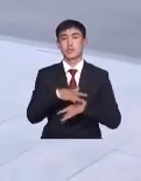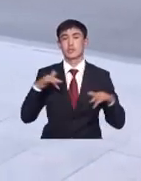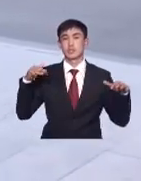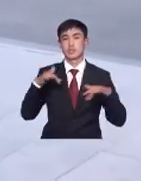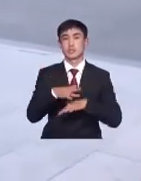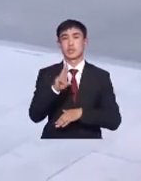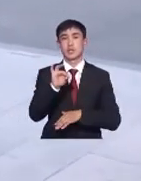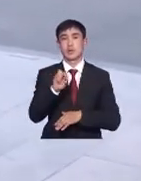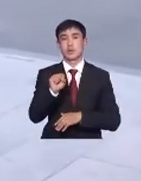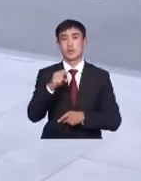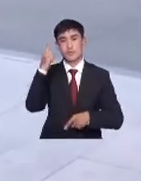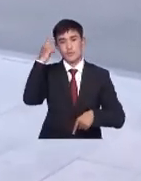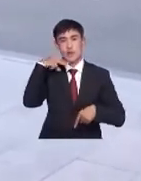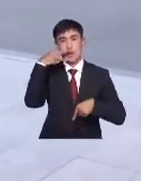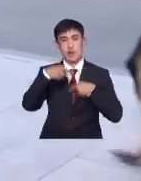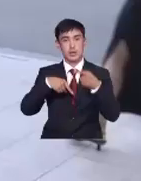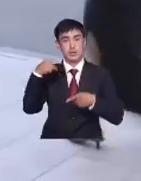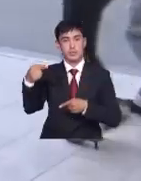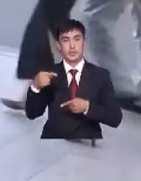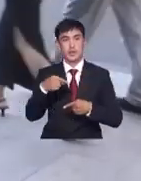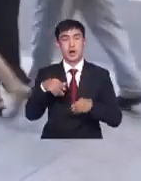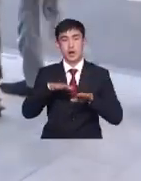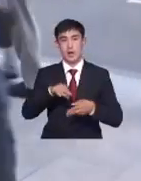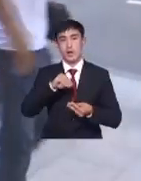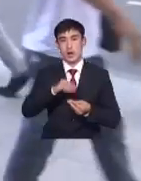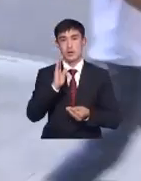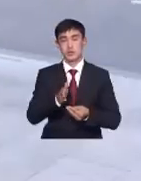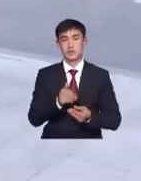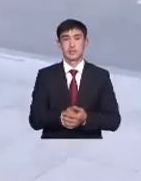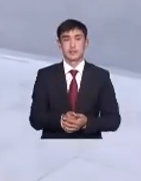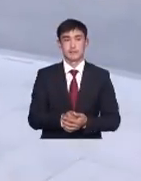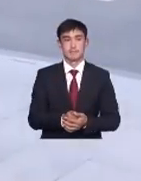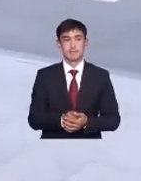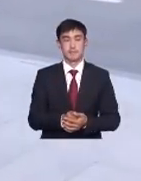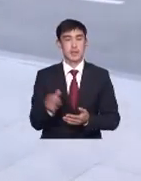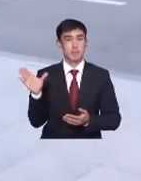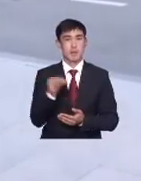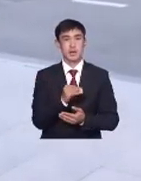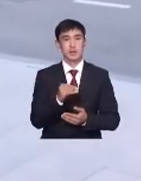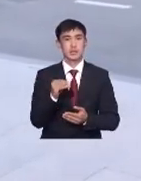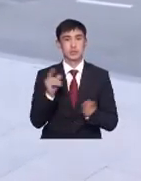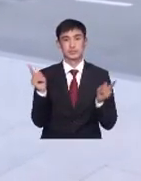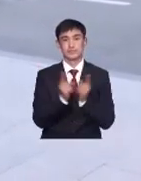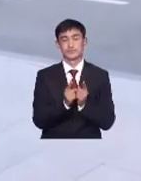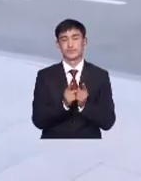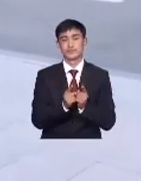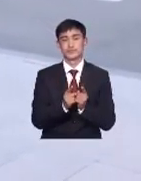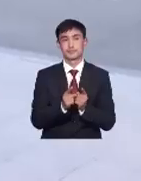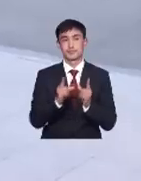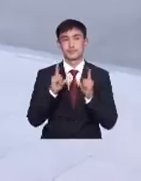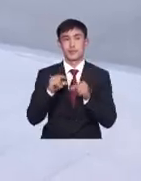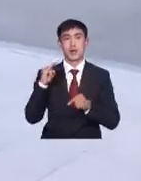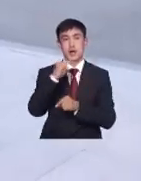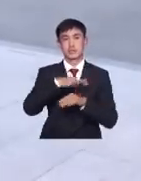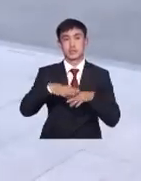ол аңыз адам ғой, қазіргі заманның аңызы. Аңыз болып қалады ол кісі. Барлық күшті қарсы алды, иә. Алып кетті, бірақ алыстан